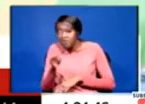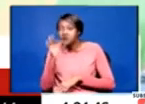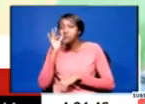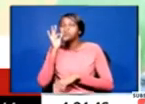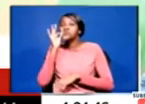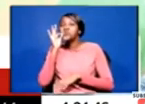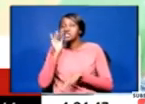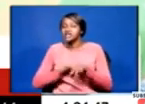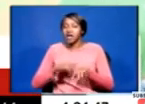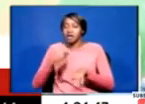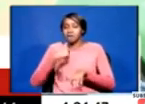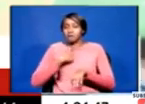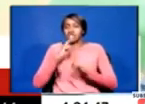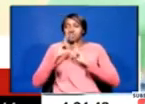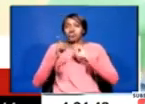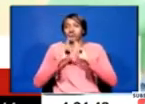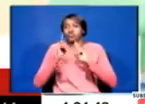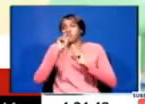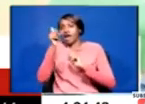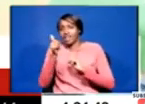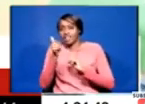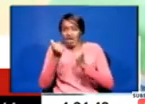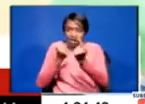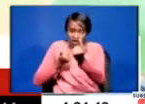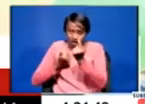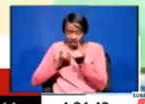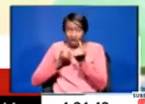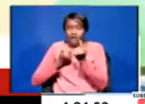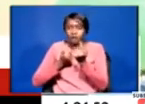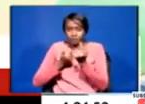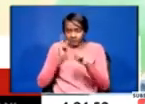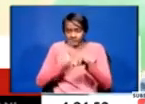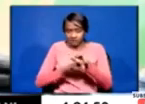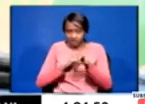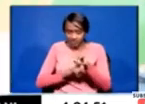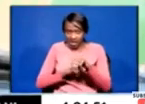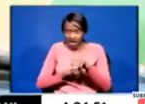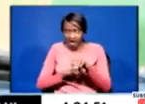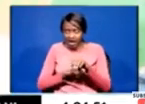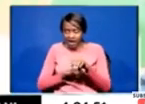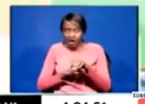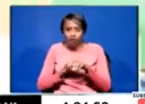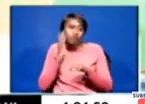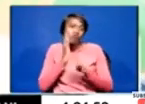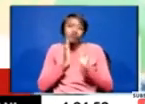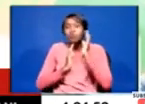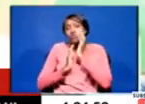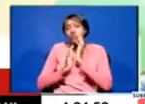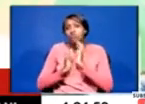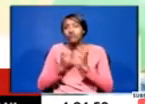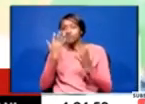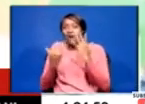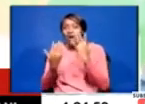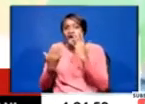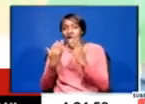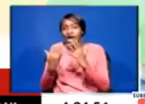nilipoongea, mradi akatoka huko. Sijui alikuwa amekunywa whisky usubuhi. Alikuwa ameungua huko na huko. Anasimama